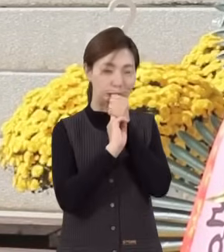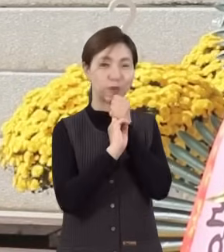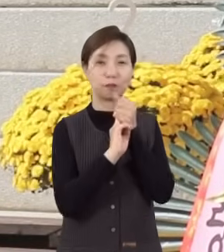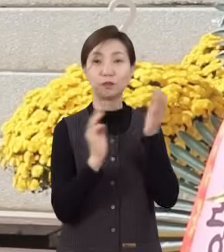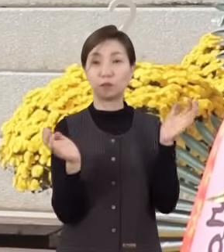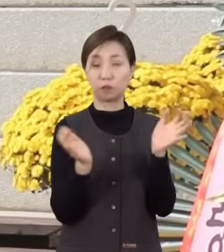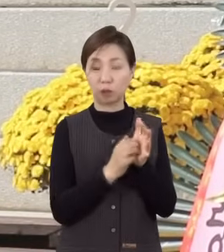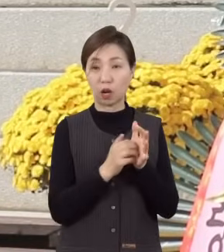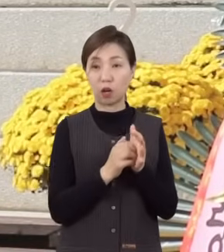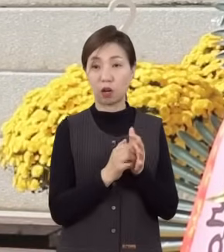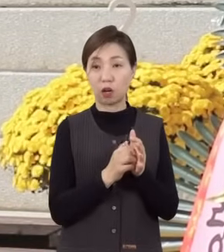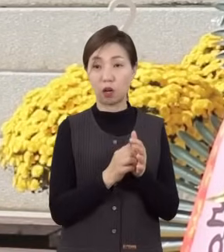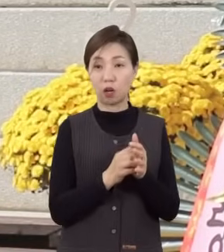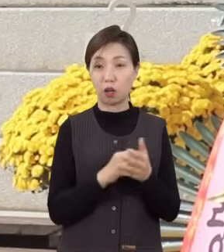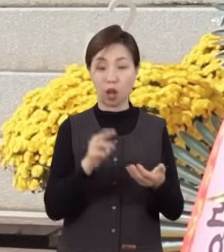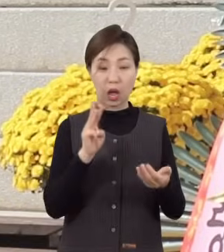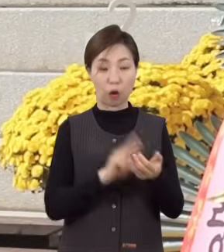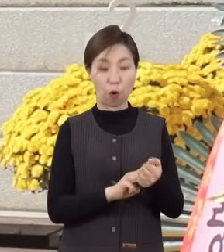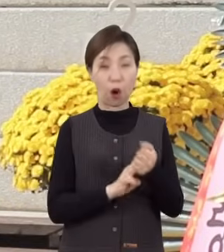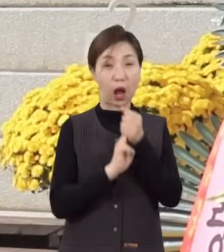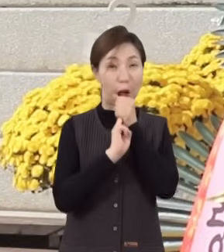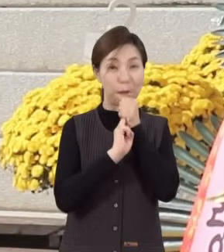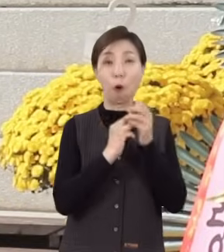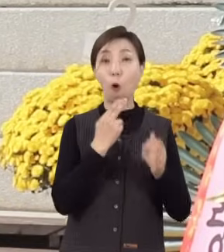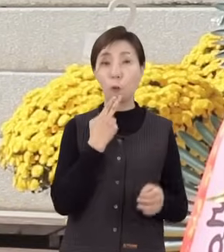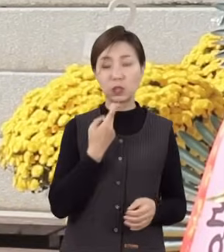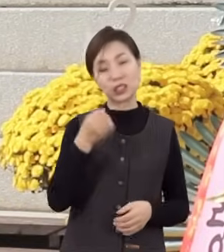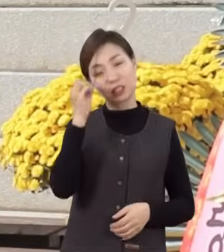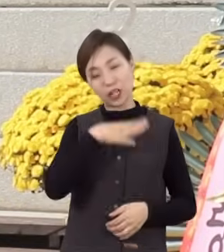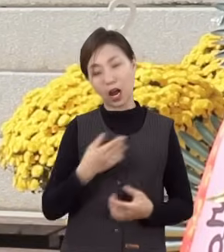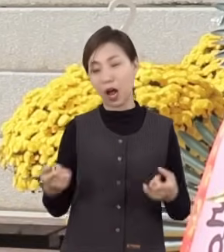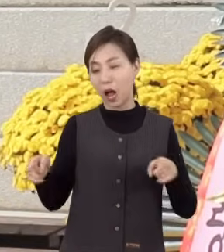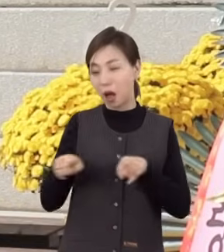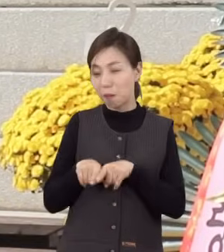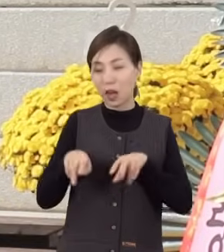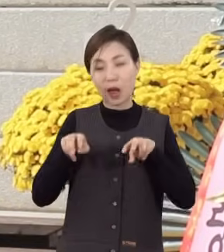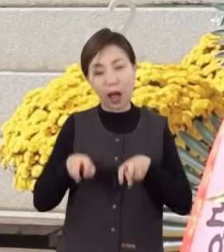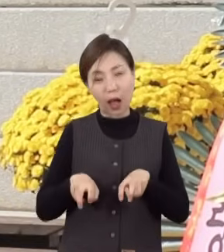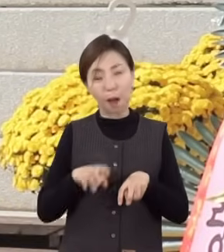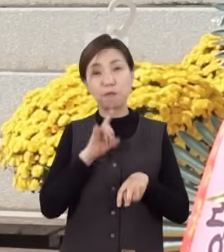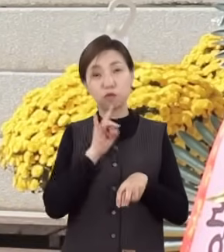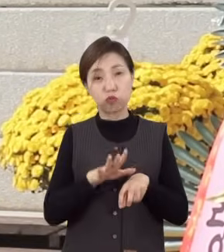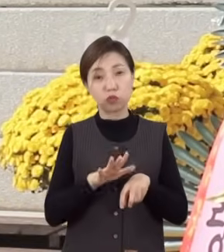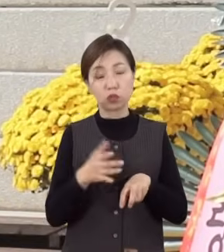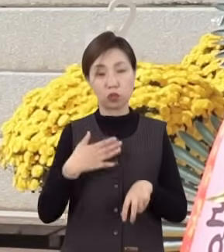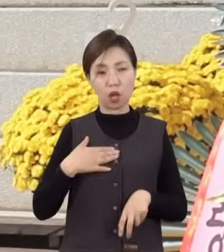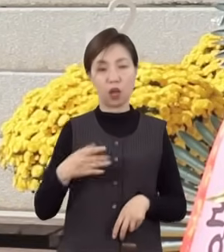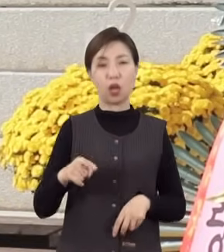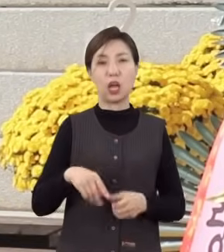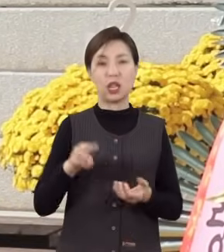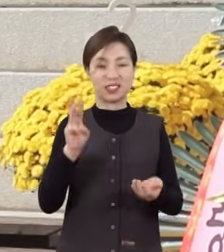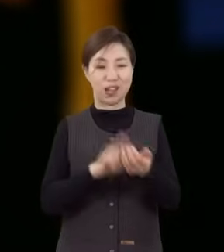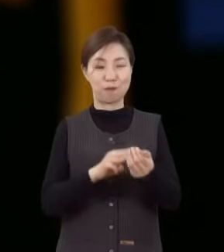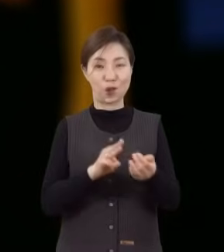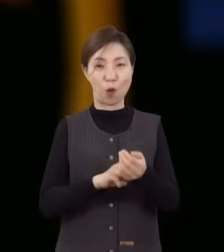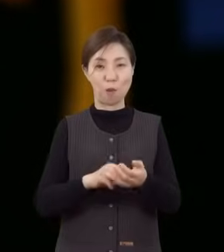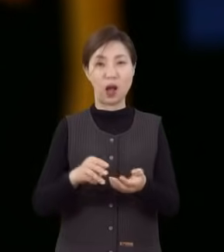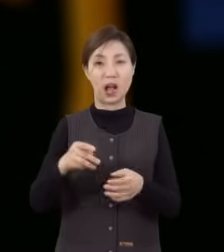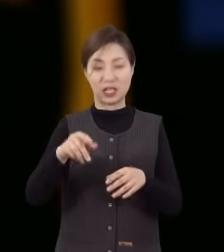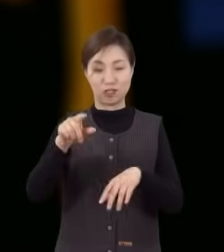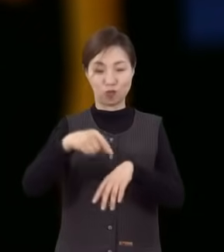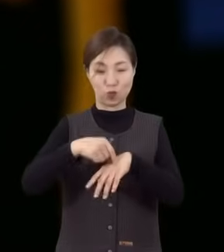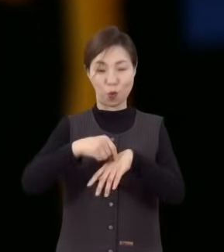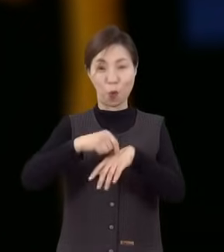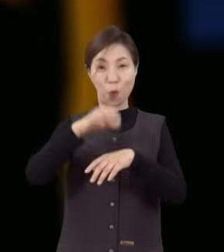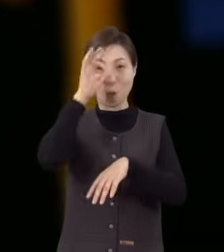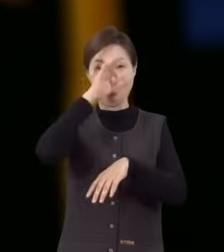안 먹고 집에 돌아왔는데 고기를 안 먹지만 그래도 몸에 뭐가 배어있어요? 냄새가 배어있듯이